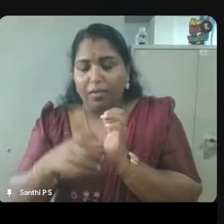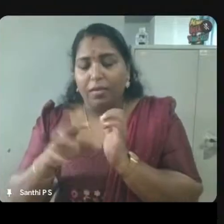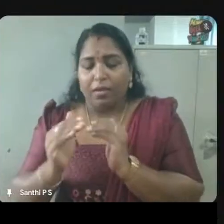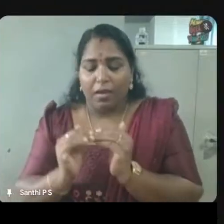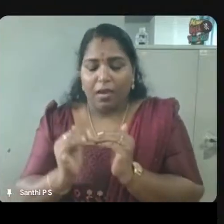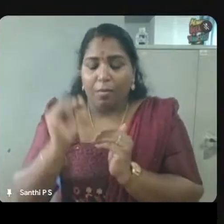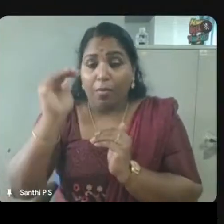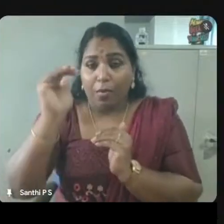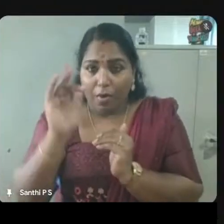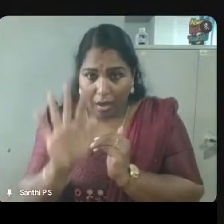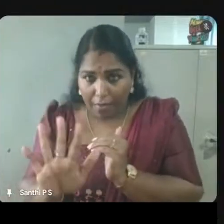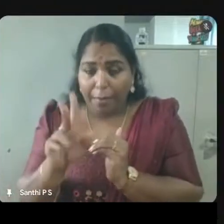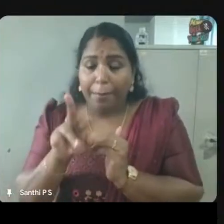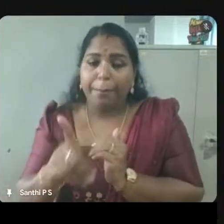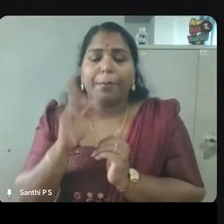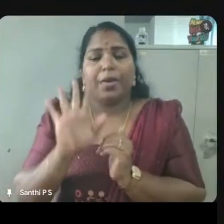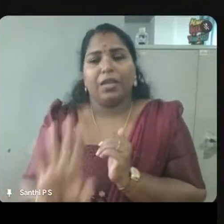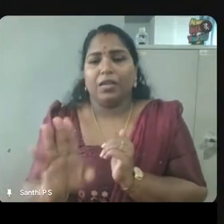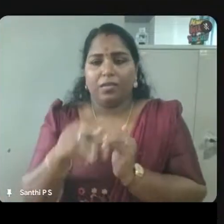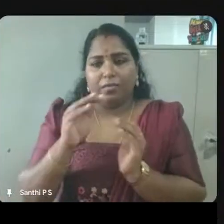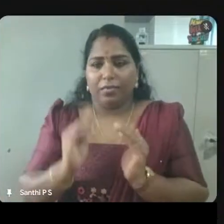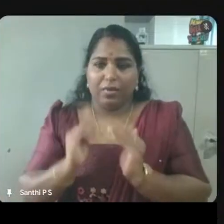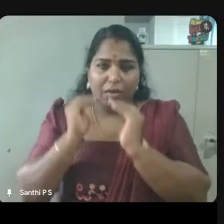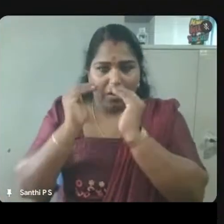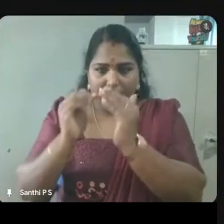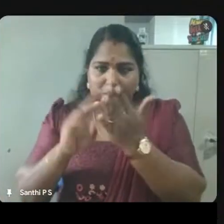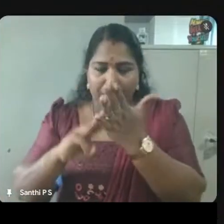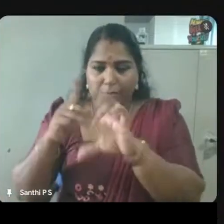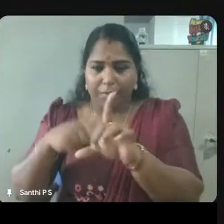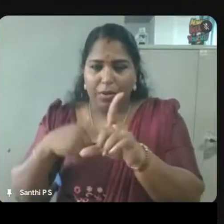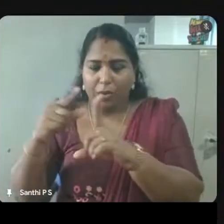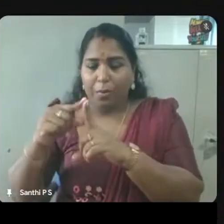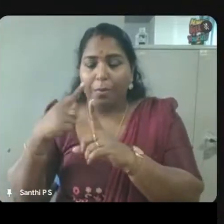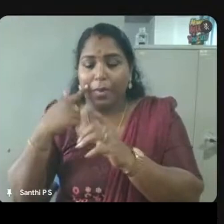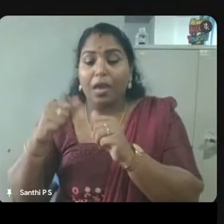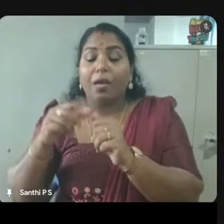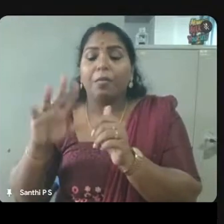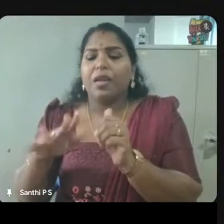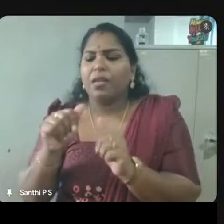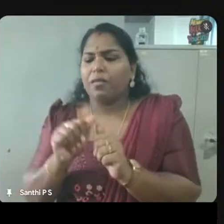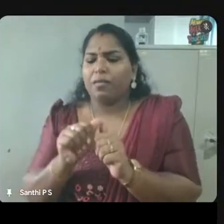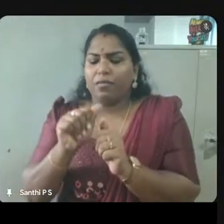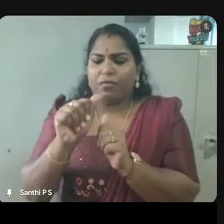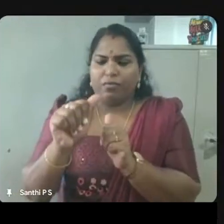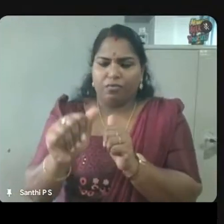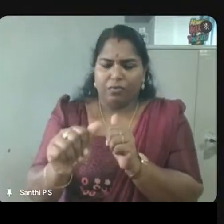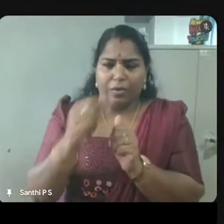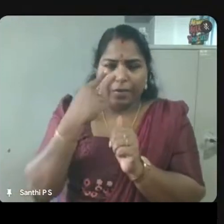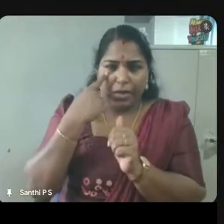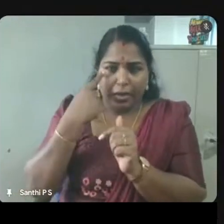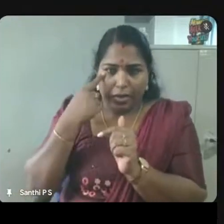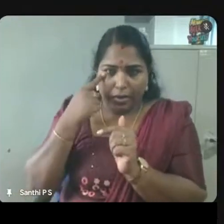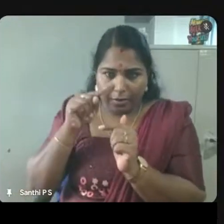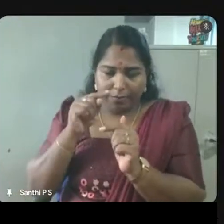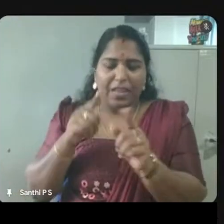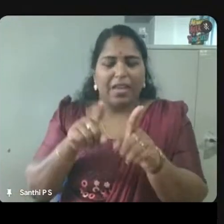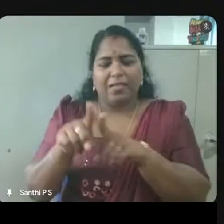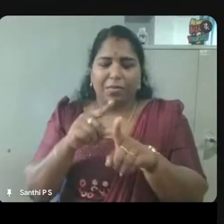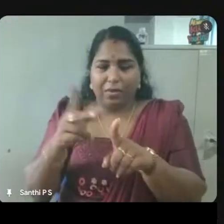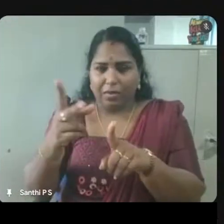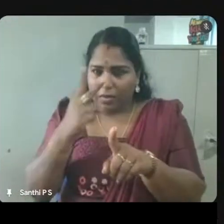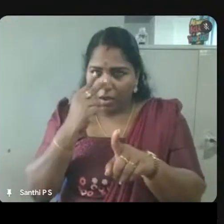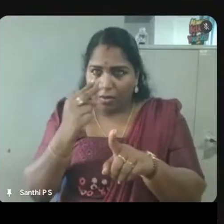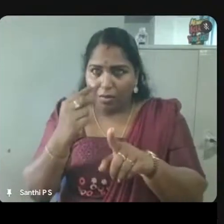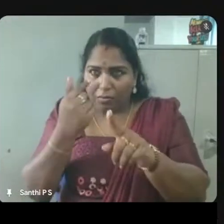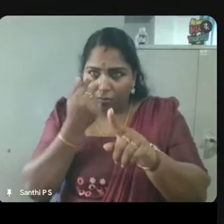ദാൻ നോർമലിനാണ്. നമ്മൾ അപ്പം അവിടം വരെ ഫോക്കസ് എത്തുന്നില്ല. നമുക്ക് റെറ്റിന വരെ ഫോക്കസ് എത്തിയാലേ റെറ്റിനയിൽ നിന്ന് നെർവിന് ബ്രെയിനിലോട്ട് ഇൻഫർമേഷൻ കൊണ്ടുപോയി